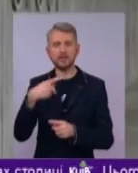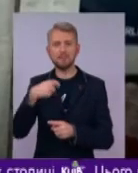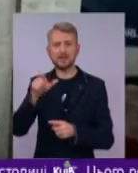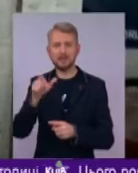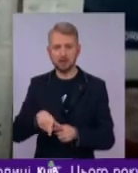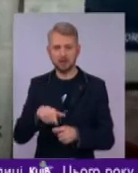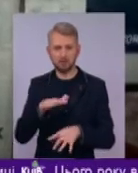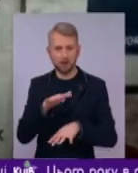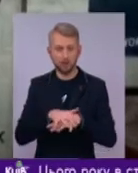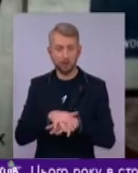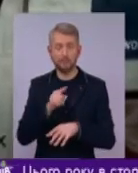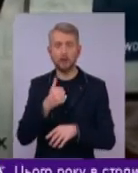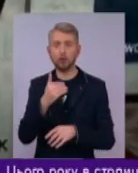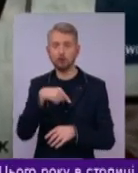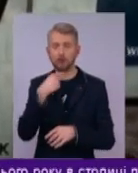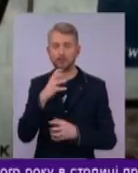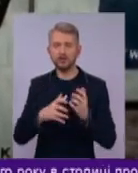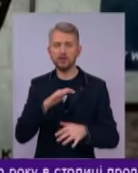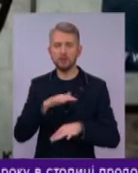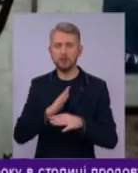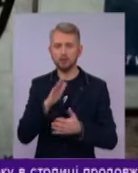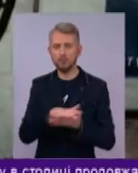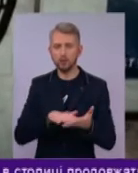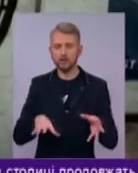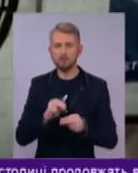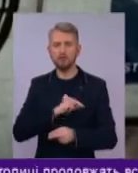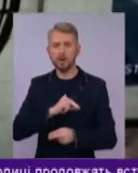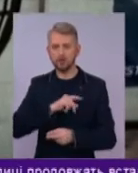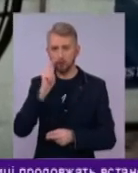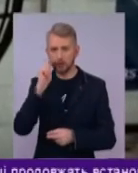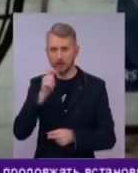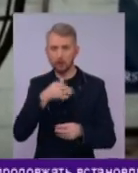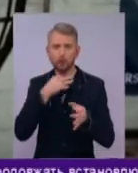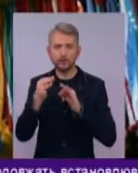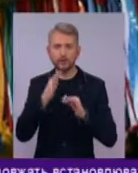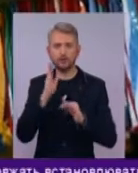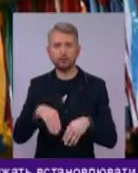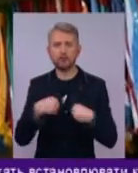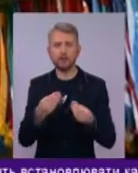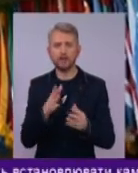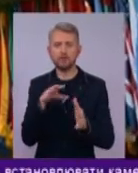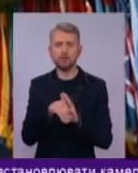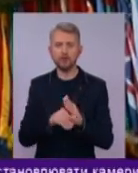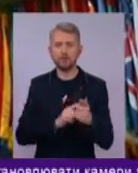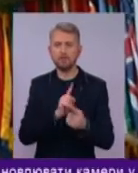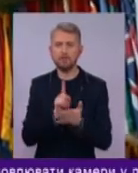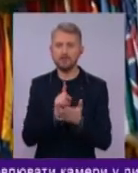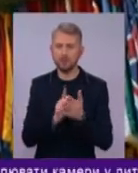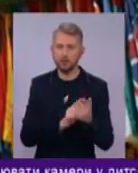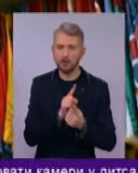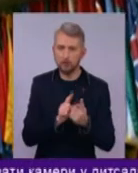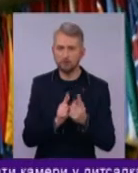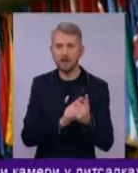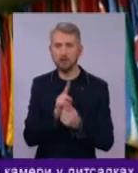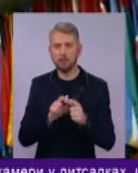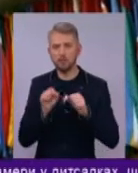Мюллер. За його словами, Всесвітній банк продовжуватиме співпрацю з Україною. Консультації надаватимуть у впровадженні пенсійної реформи та реформи